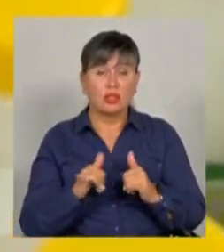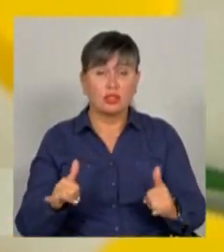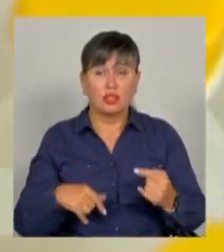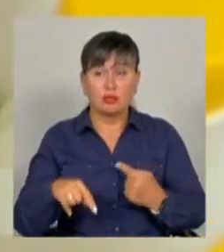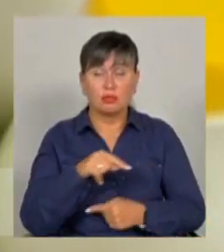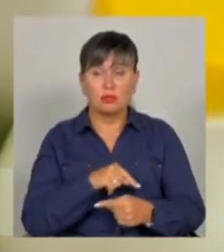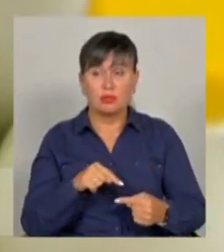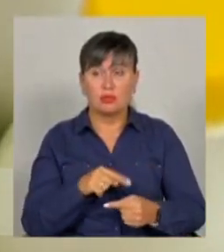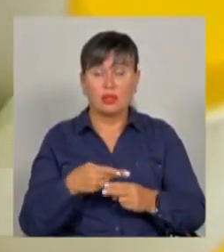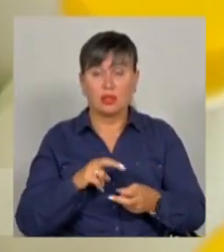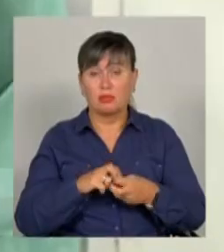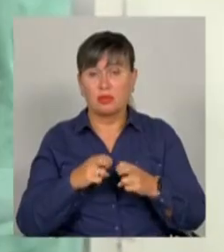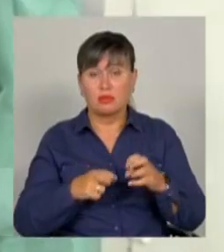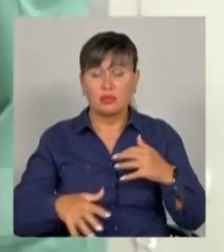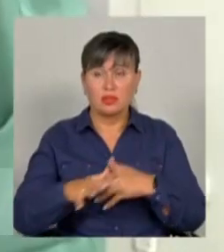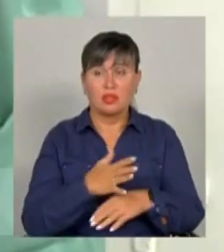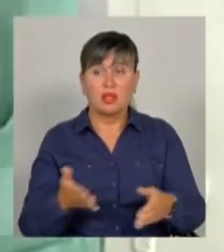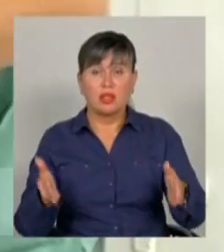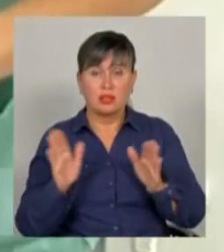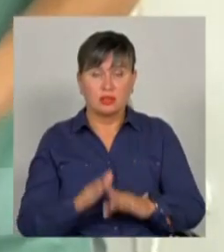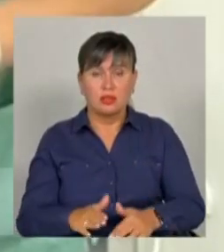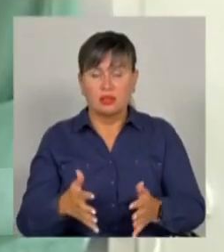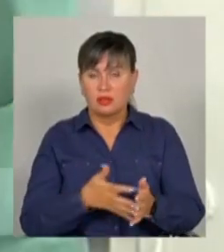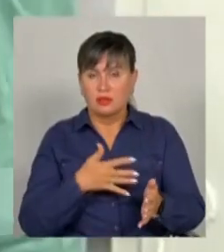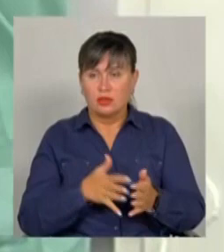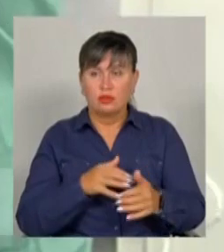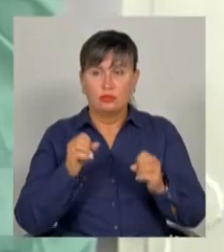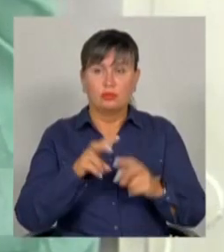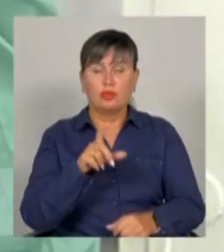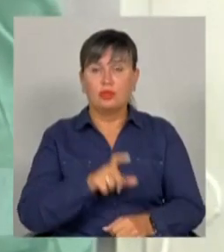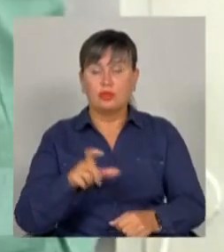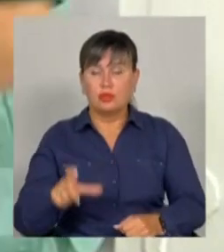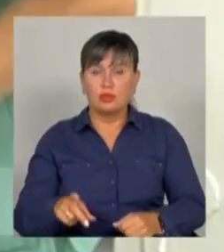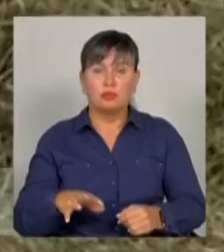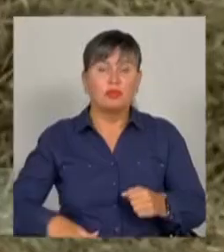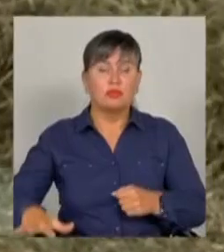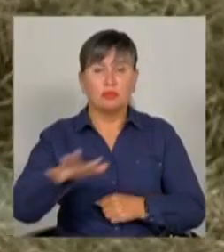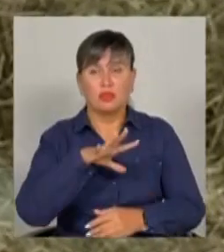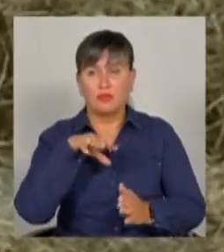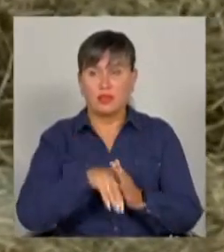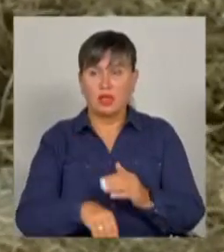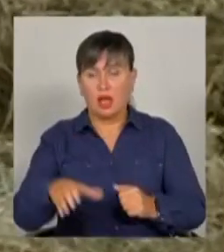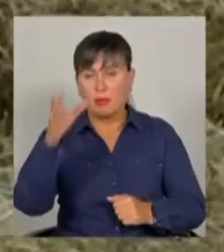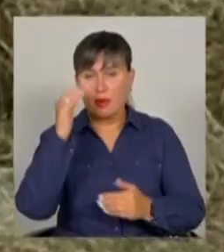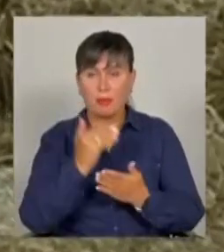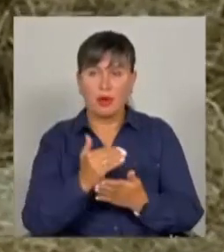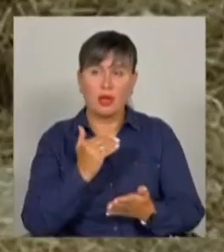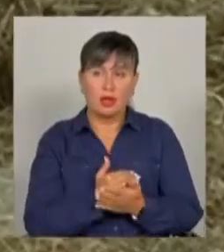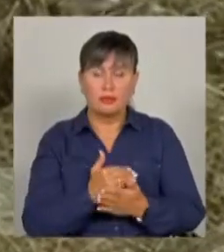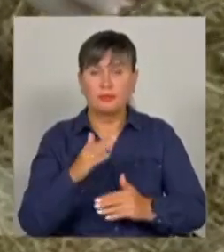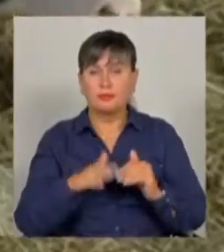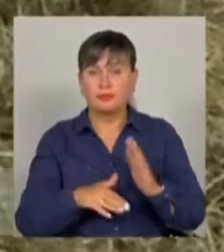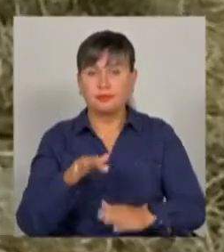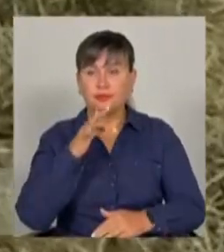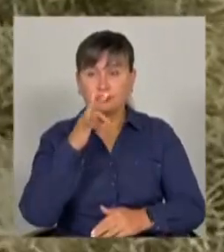то острой проблемой в стране остается катастрофическая нехватка специалистов. И лишь повсеместное внедрение образовательных программ и практик,